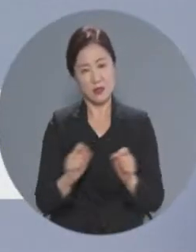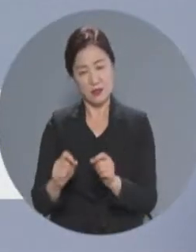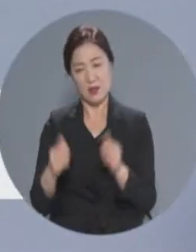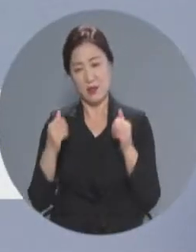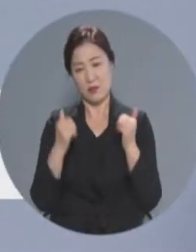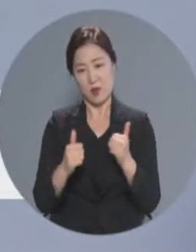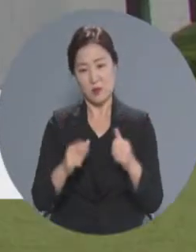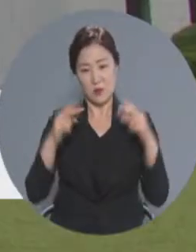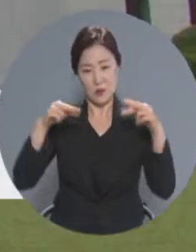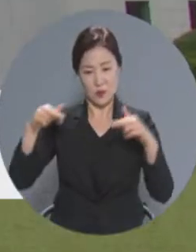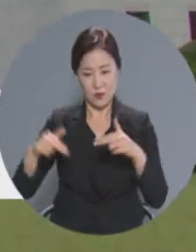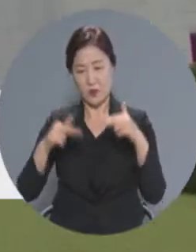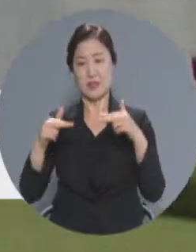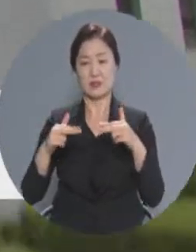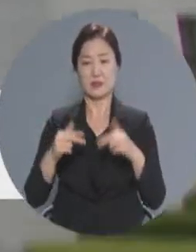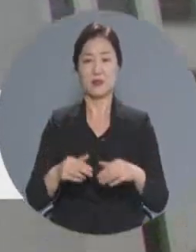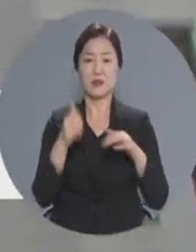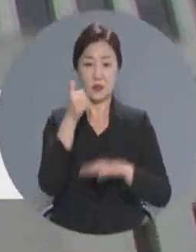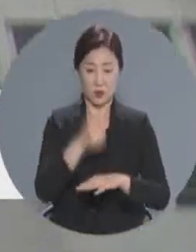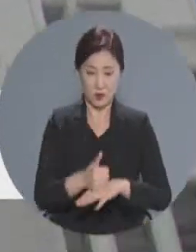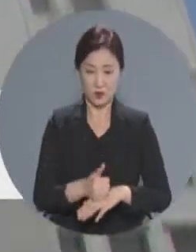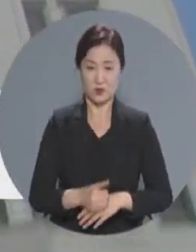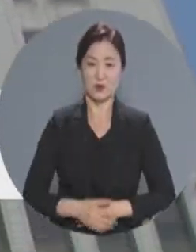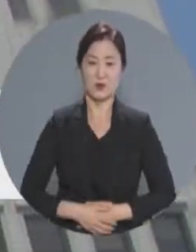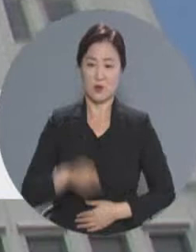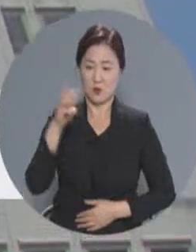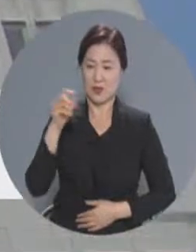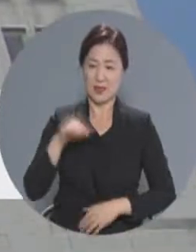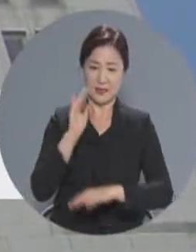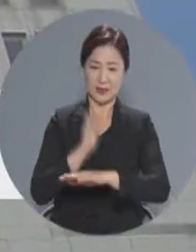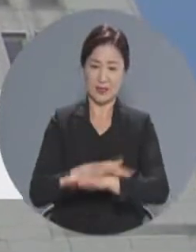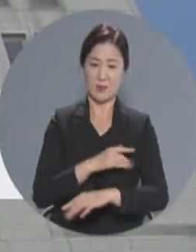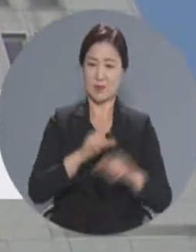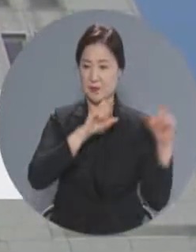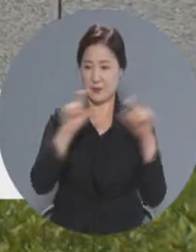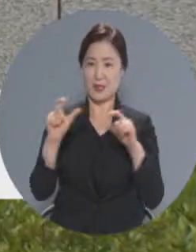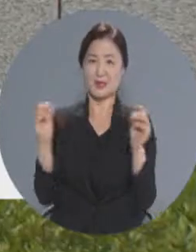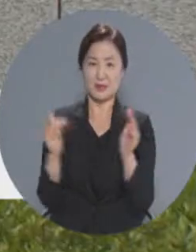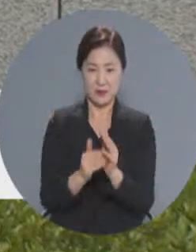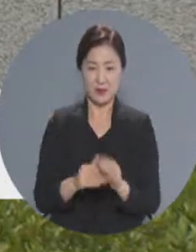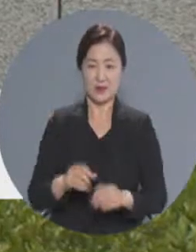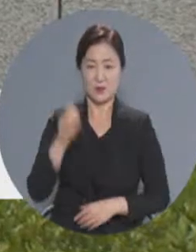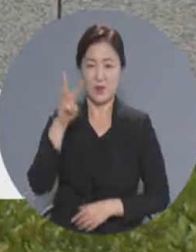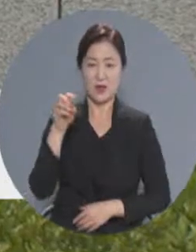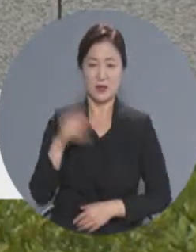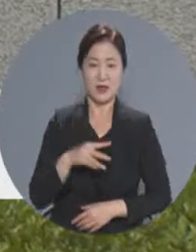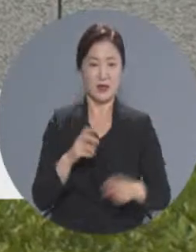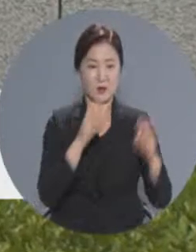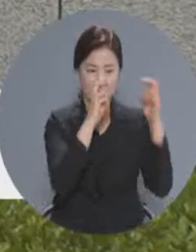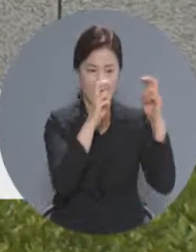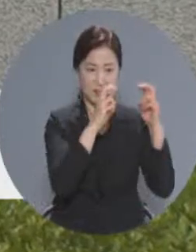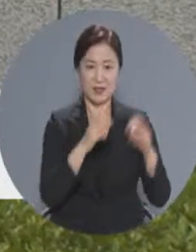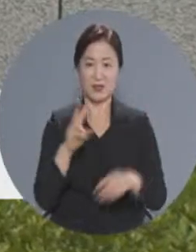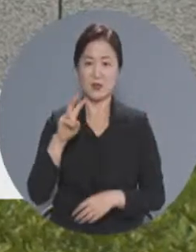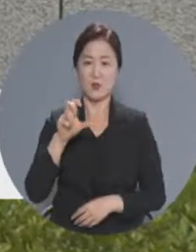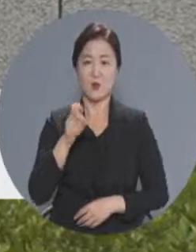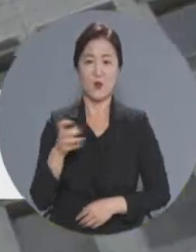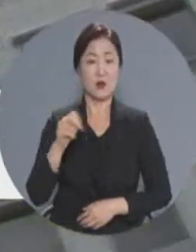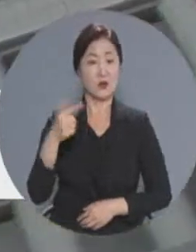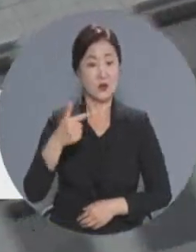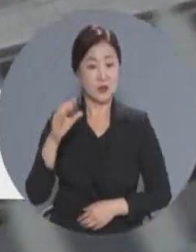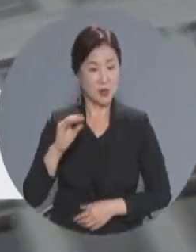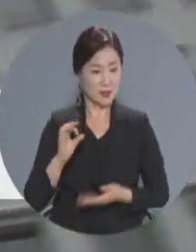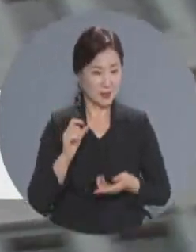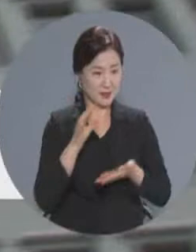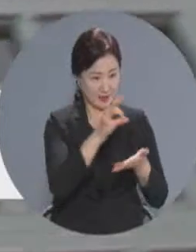법적 공방 끝에 법원은 광양시 행정의 잘못을 인정하고 광양 탱크 터미널 측에 25억 6천만 원을